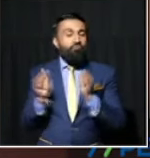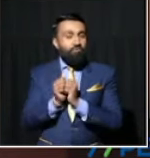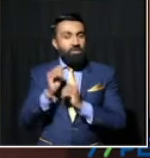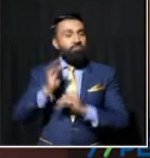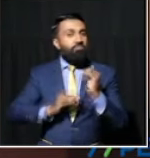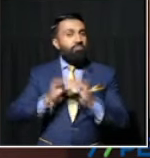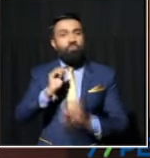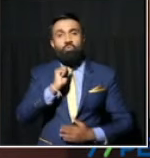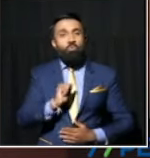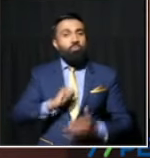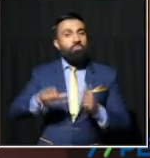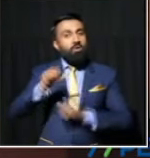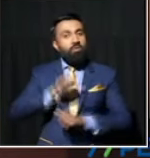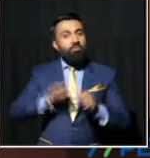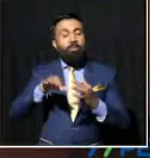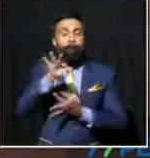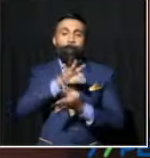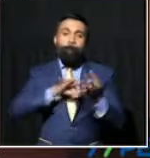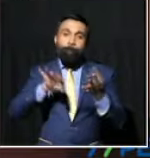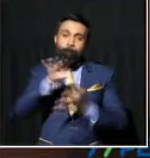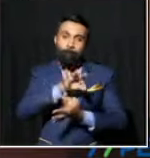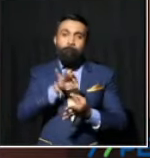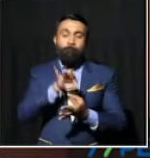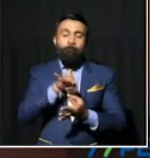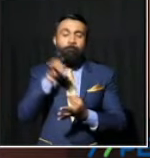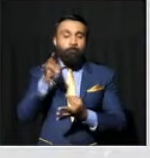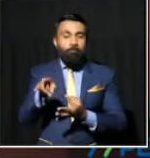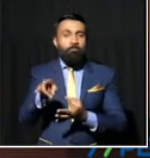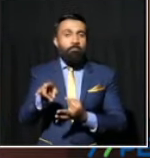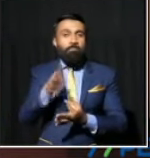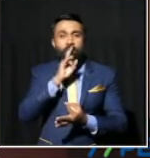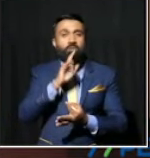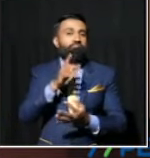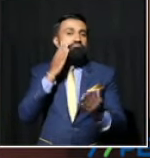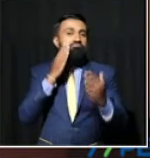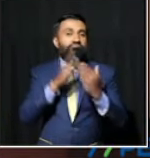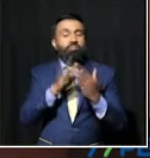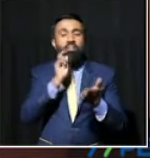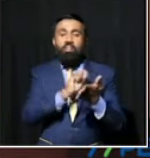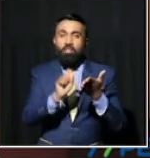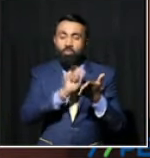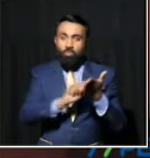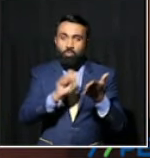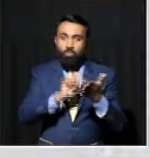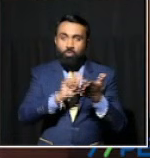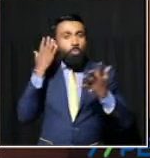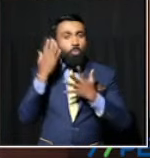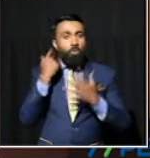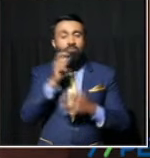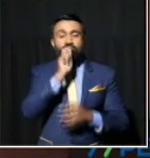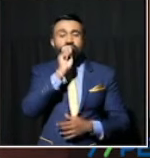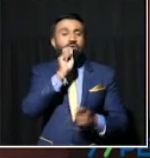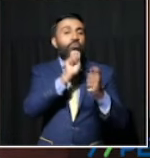කොහොමද මේ ආයතනය ප්‍රජාතන්ත්‍රවාදයේ නාමෙන් එක එක වෙට්ටු දම දම එක එක ලියුම් ලියලිය ලෝකෙට කේලම් කිය කිය